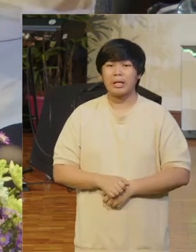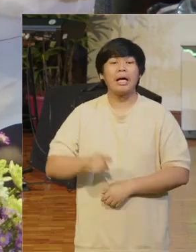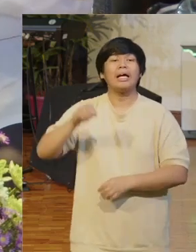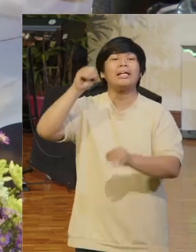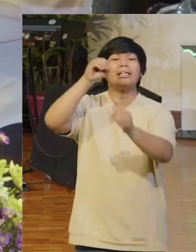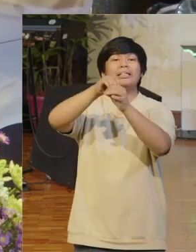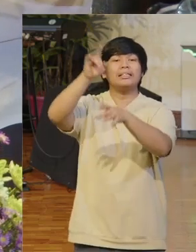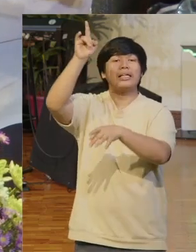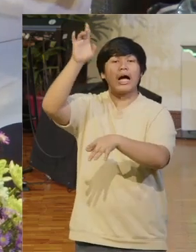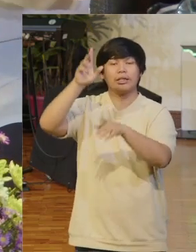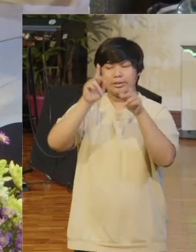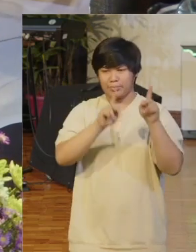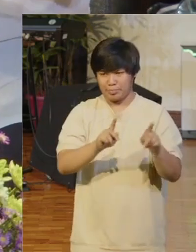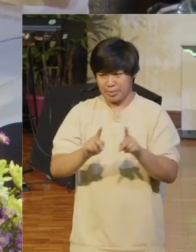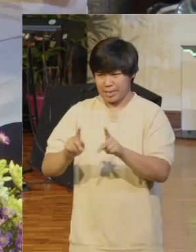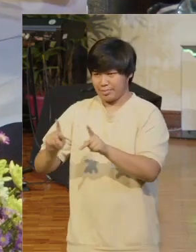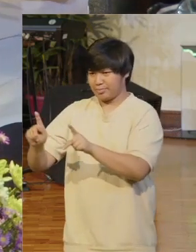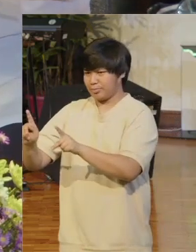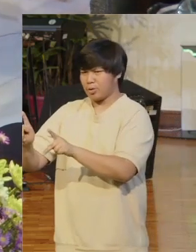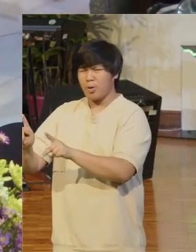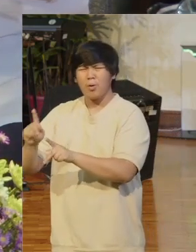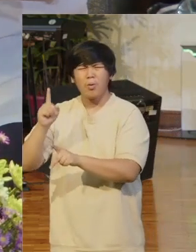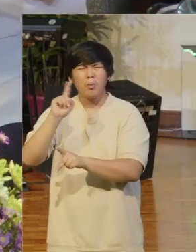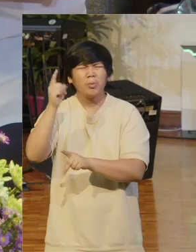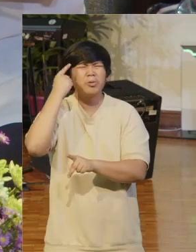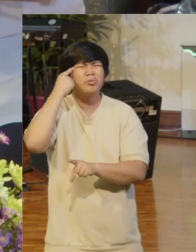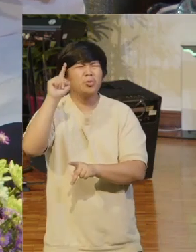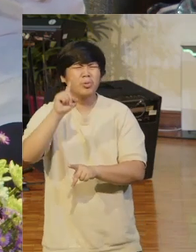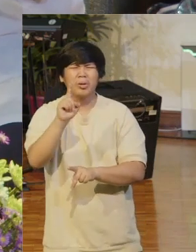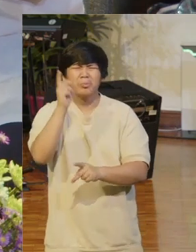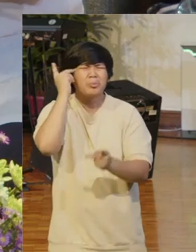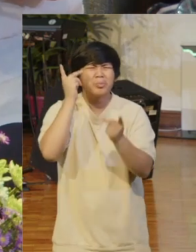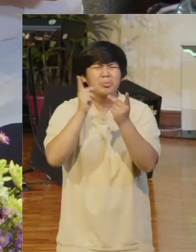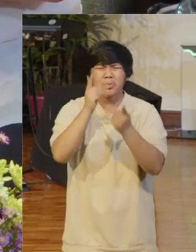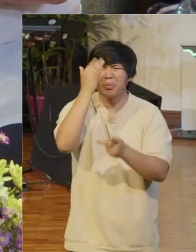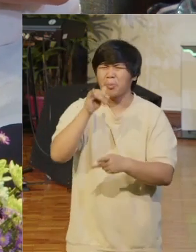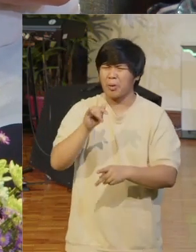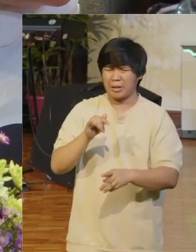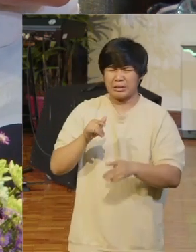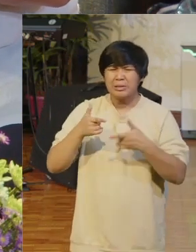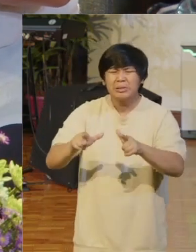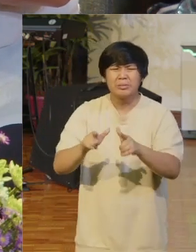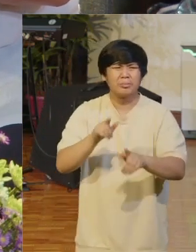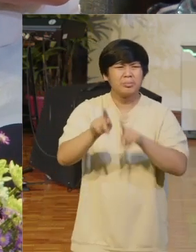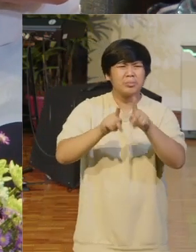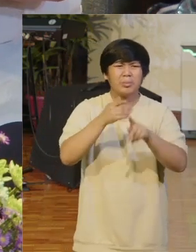ng Diyos according to the definite plan and foreknowledge of God.